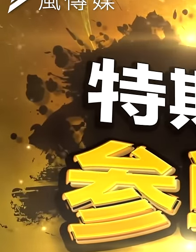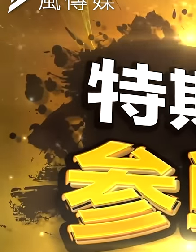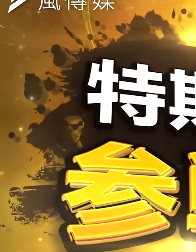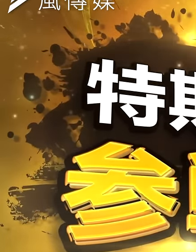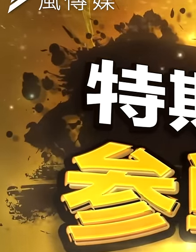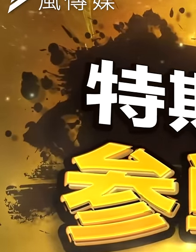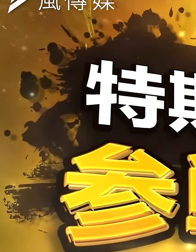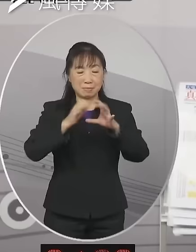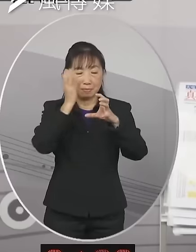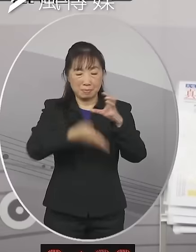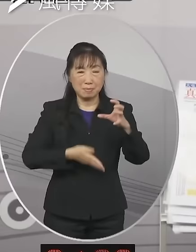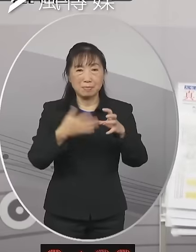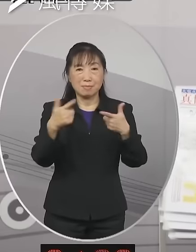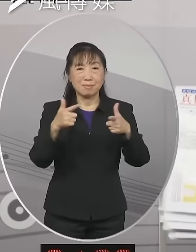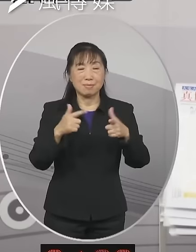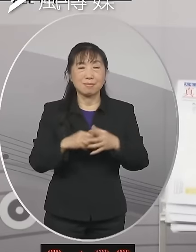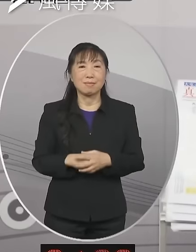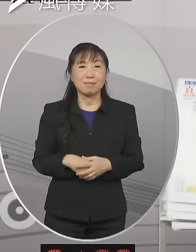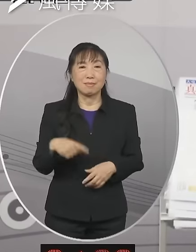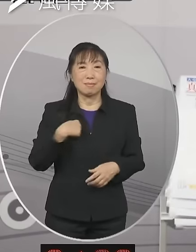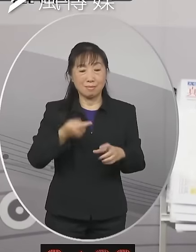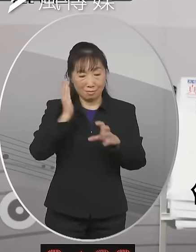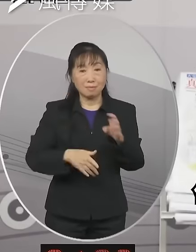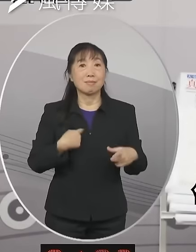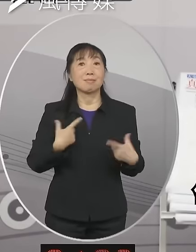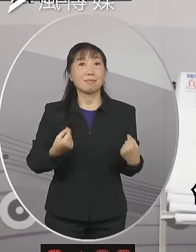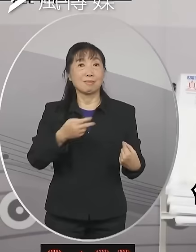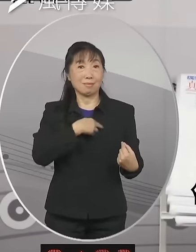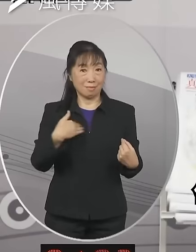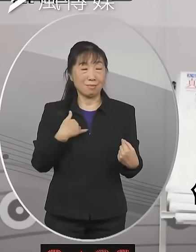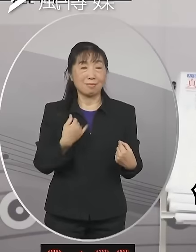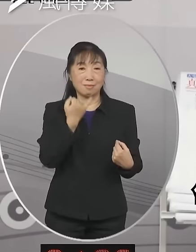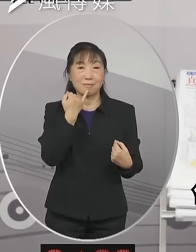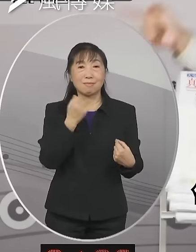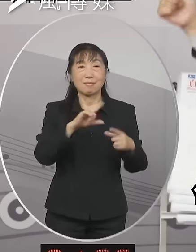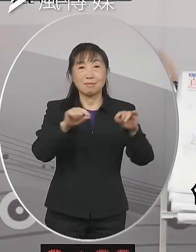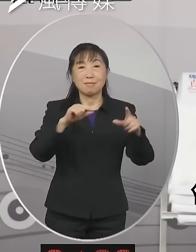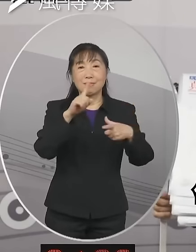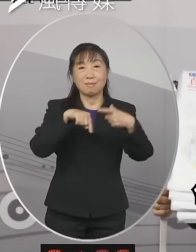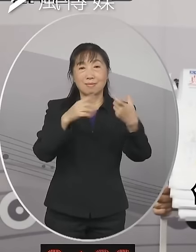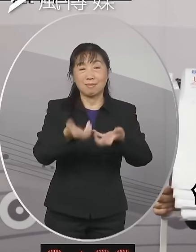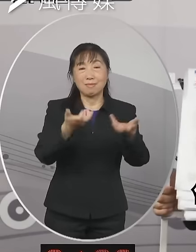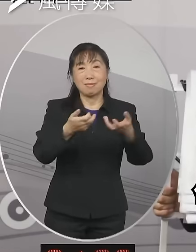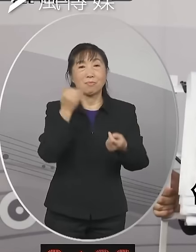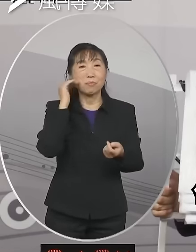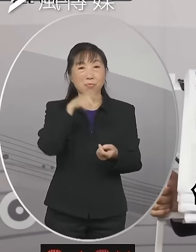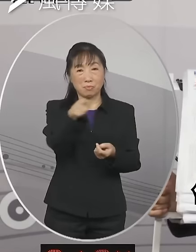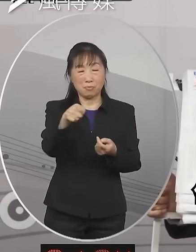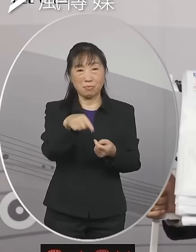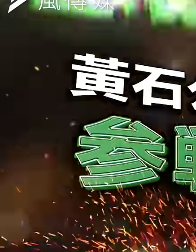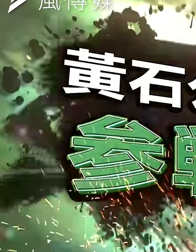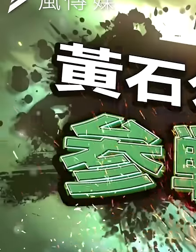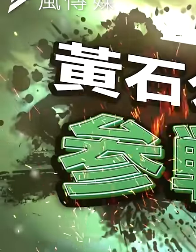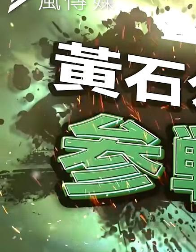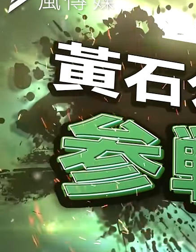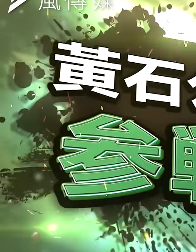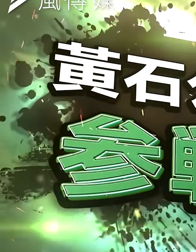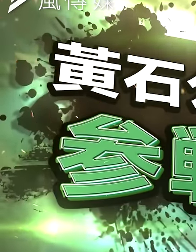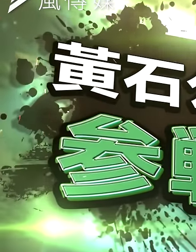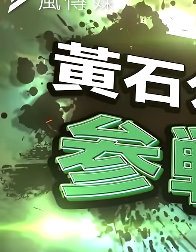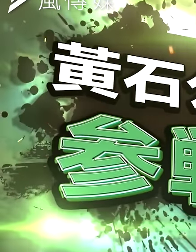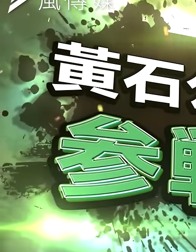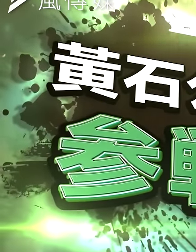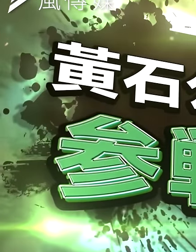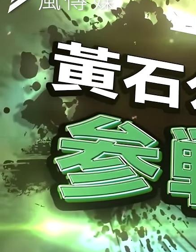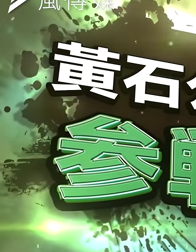批裂地球批裂地球 我也辦得到你批裂他大同我批裂你的黃石公園我批